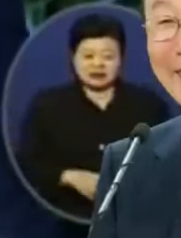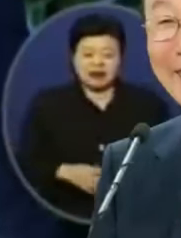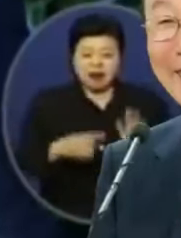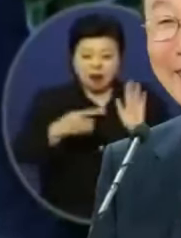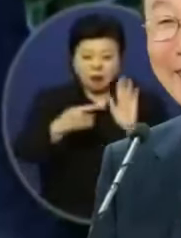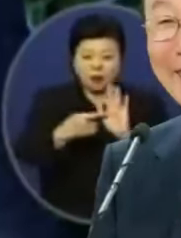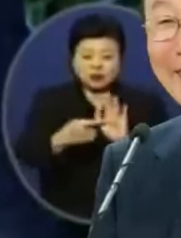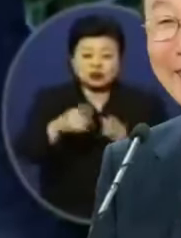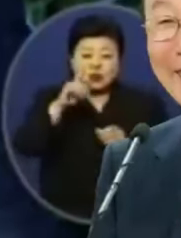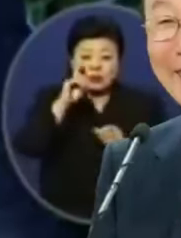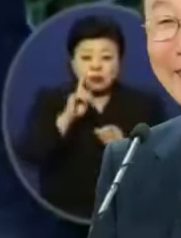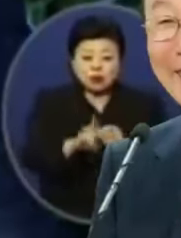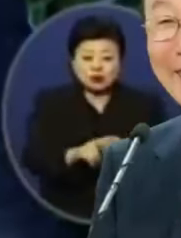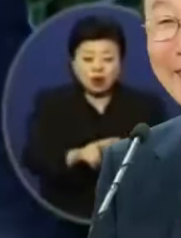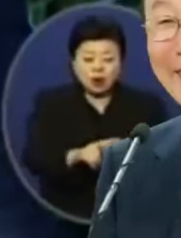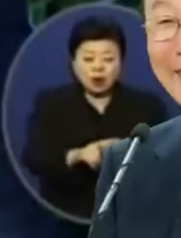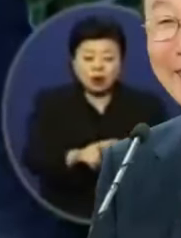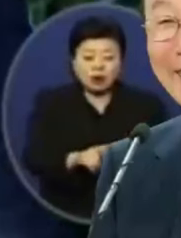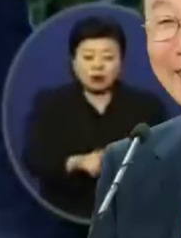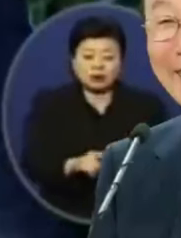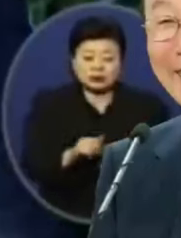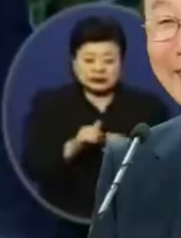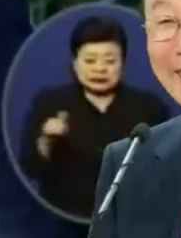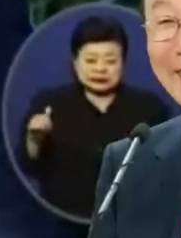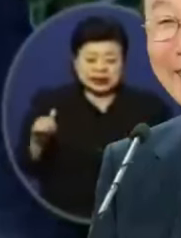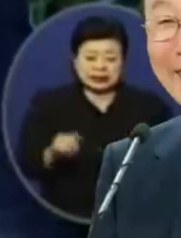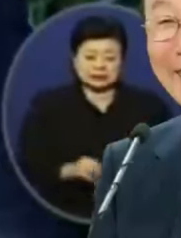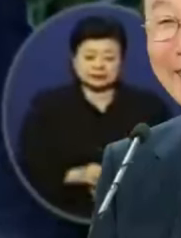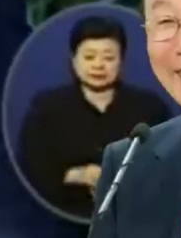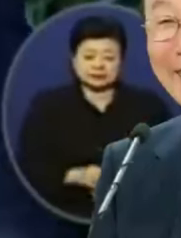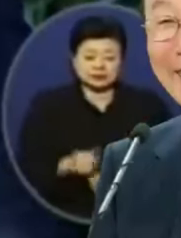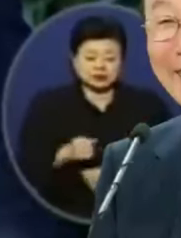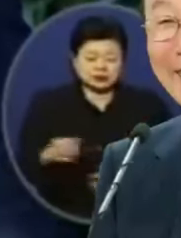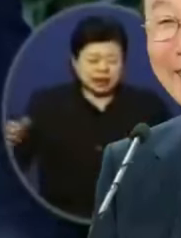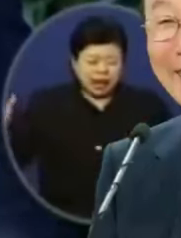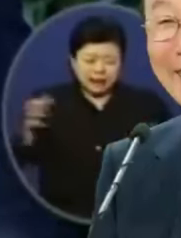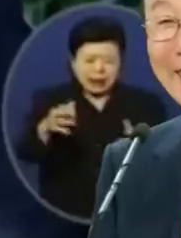보여주기 위해서 민간 상관할 것 없이